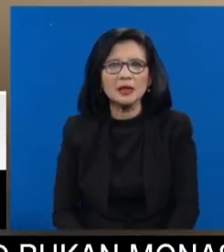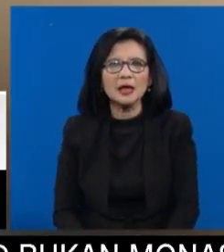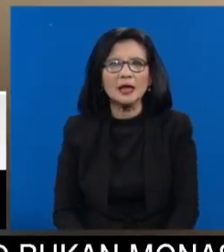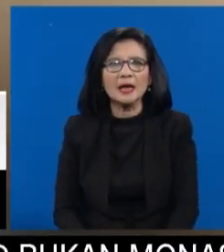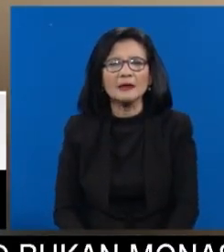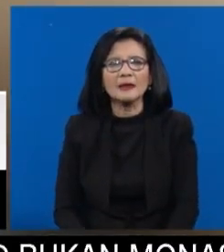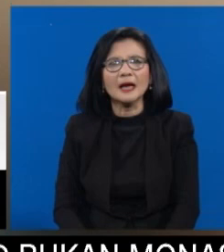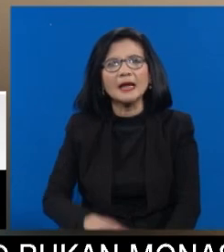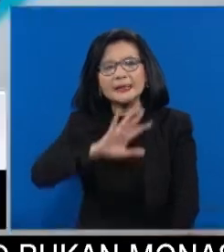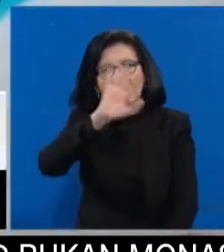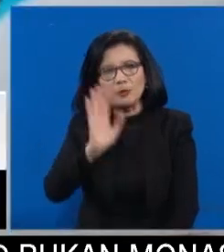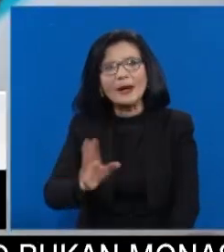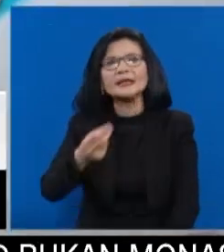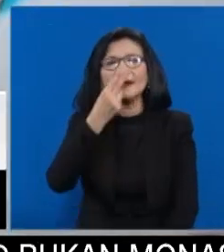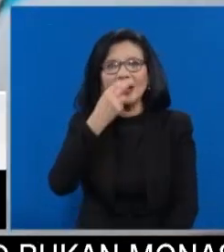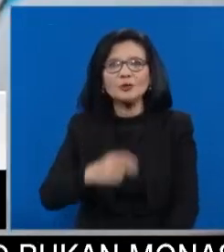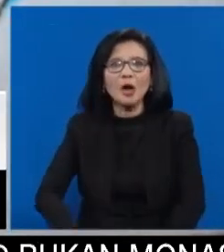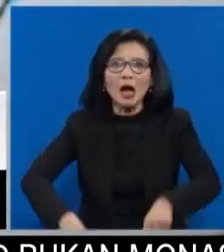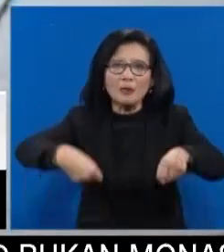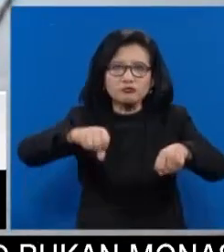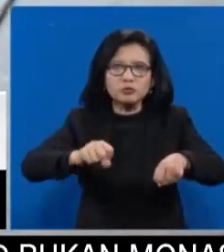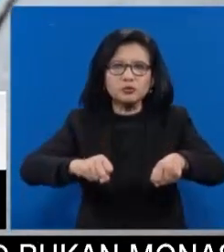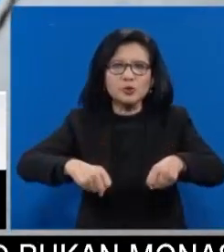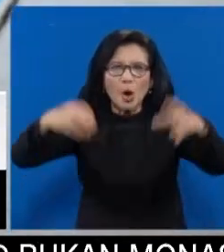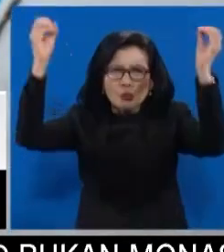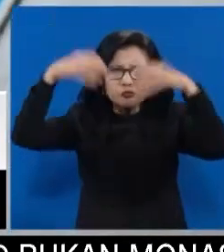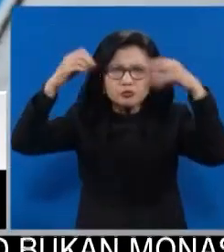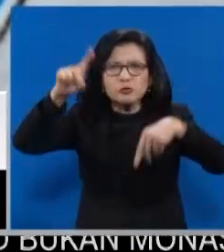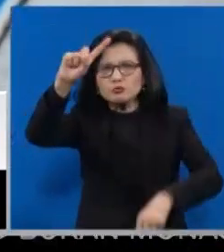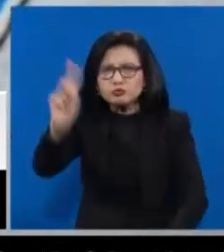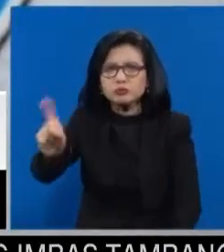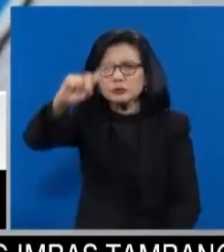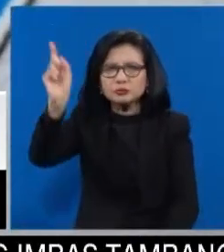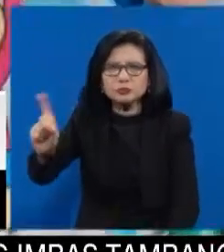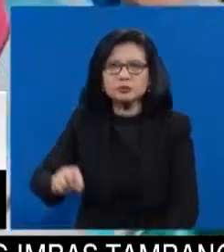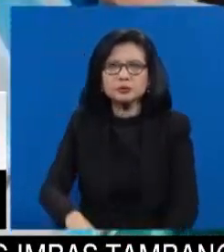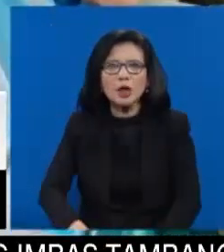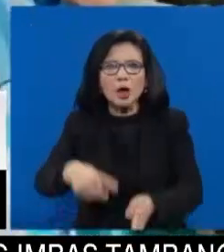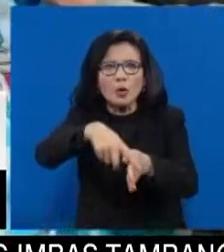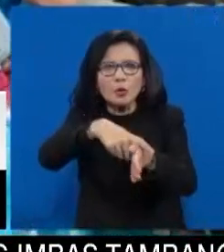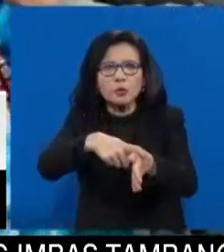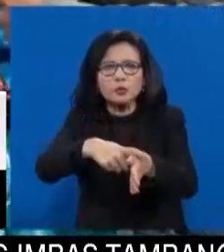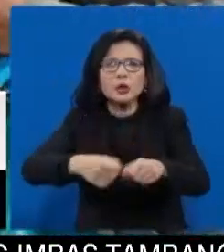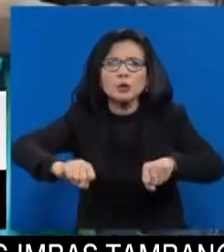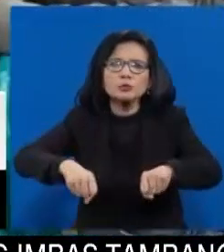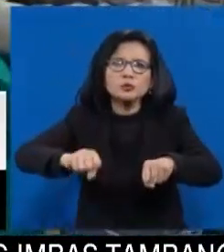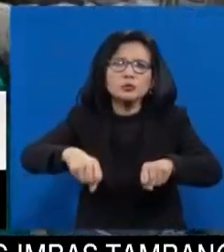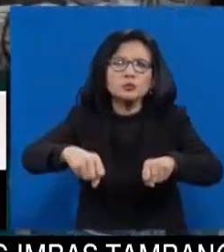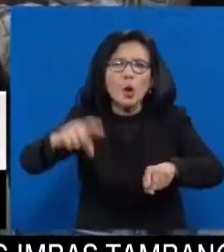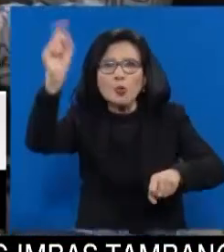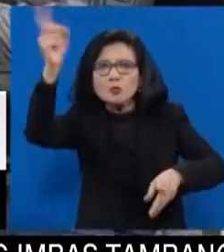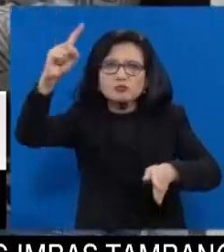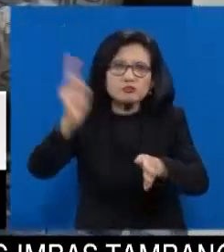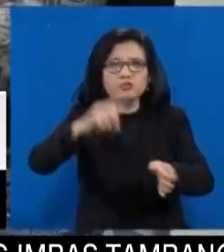Ranca Mulia, Kabupaten Bandung. Saat itu hujan turun disertai petir. Ketika melaju dengan kecepatan rendah, tiba-tiba petir